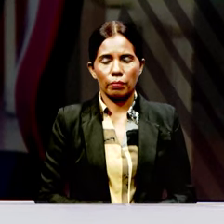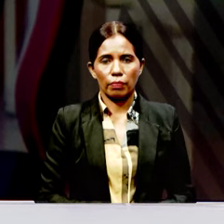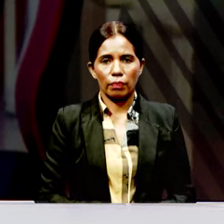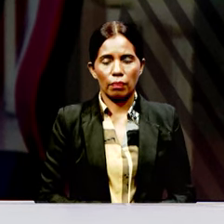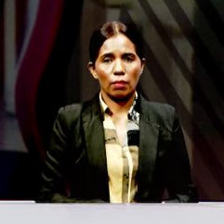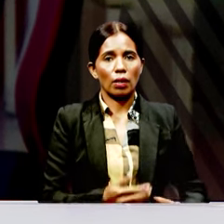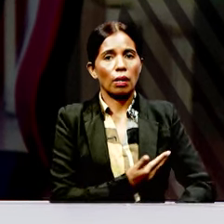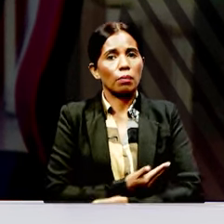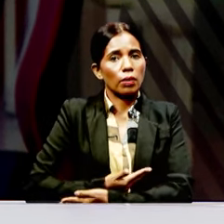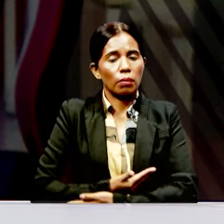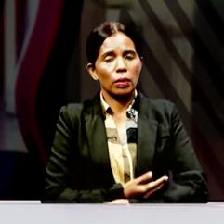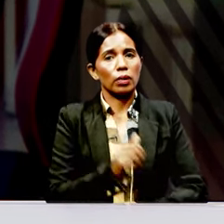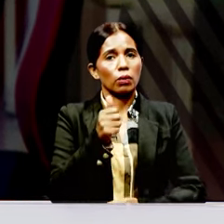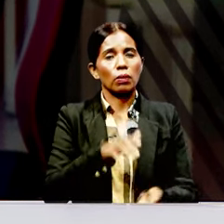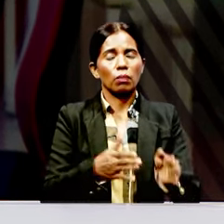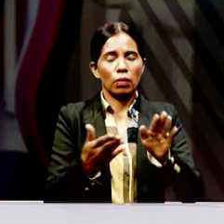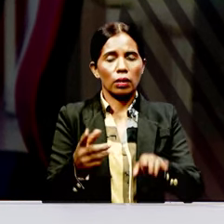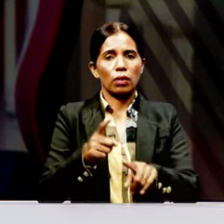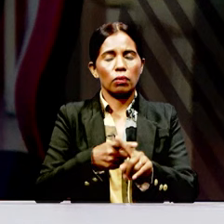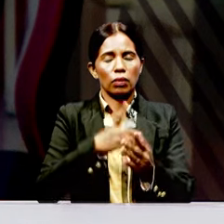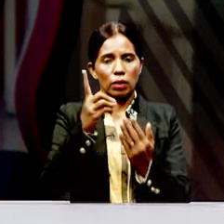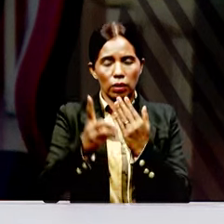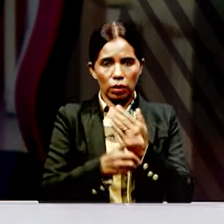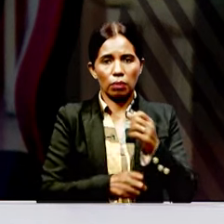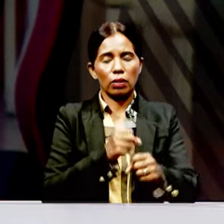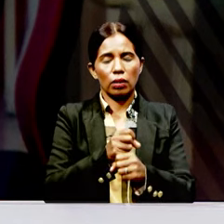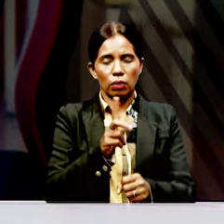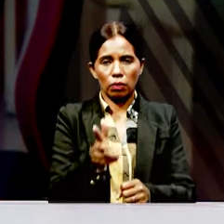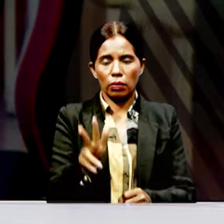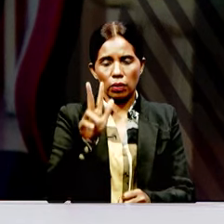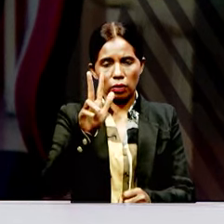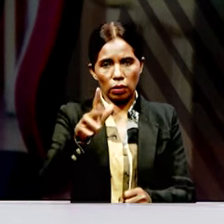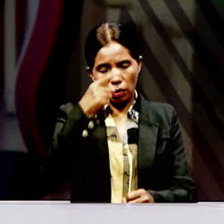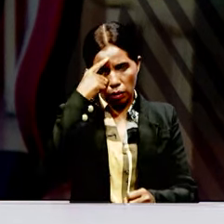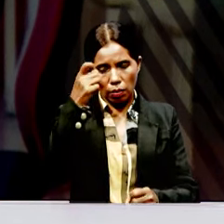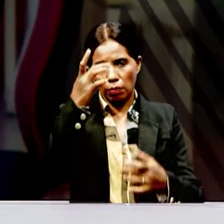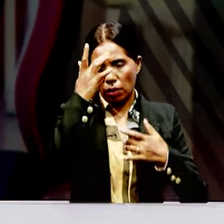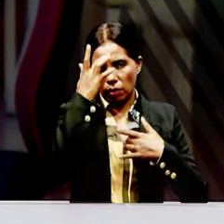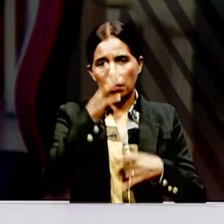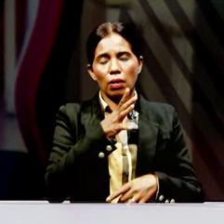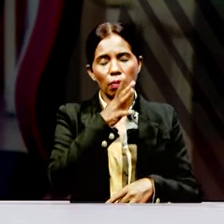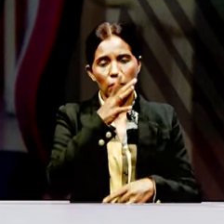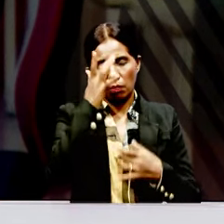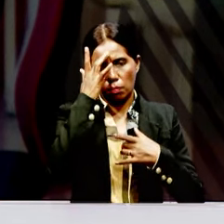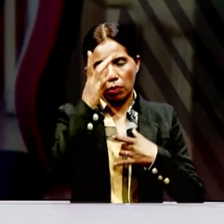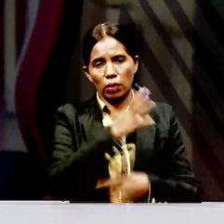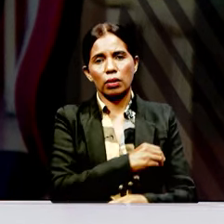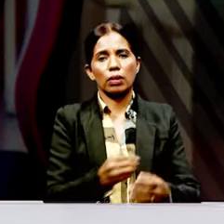Bebê sanulu mate e fulan dezembro tina rihon ruar no esentolo, tamba ina sofre moras infecção no diabetes.